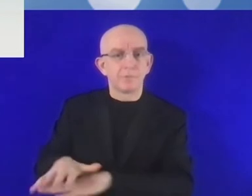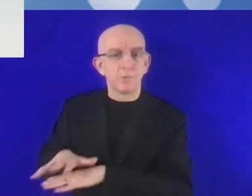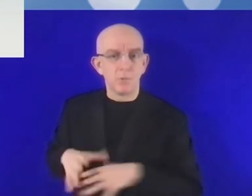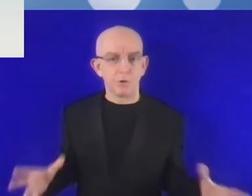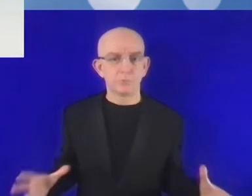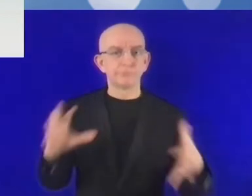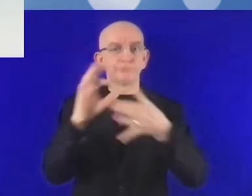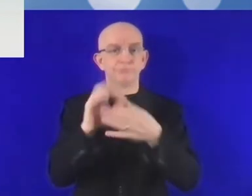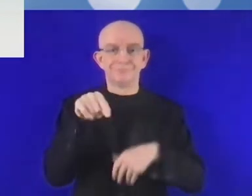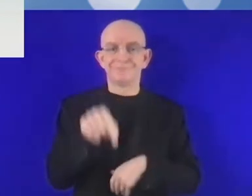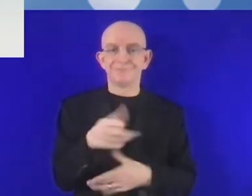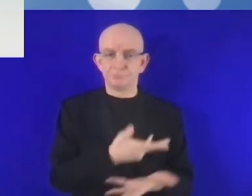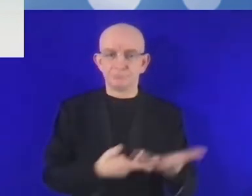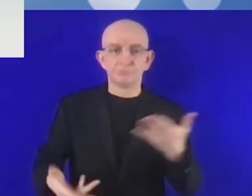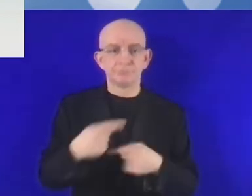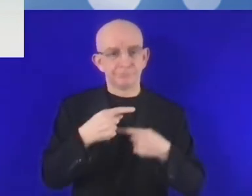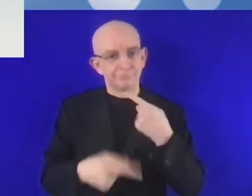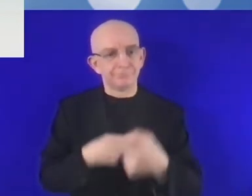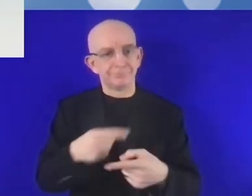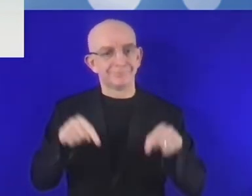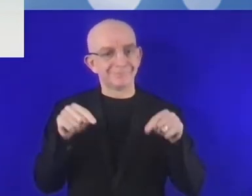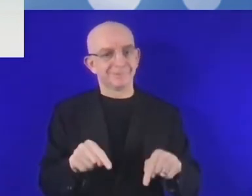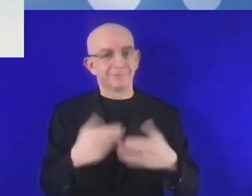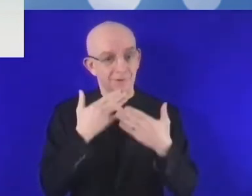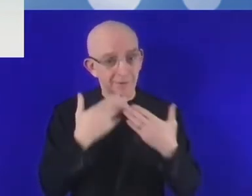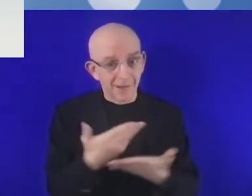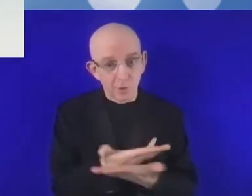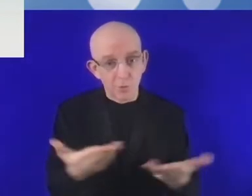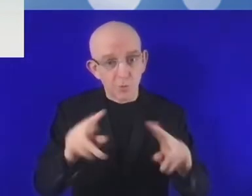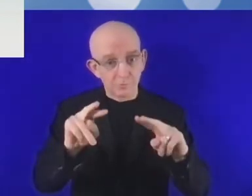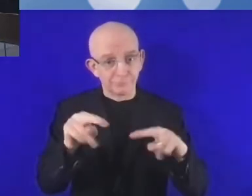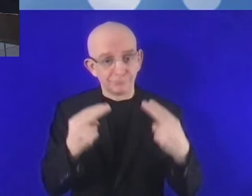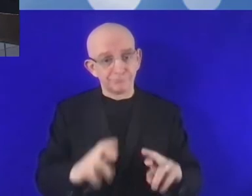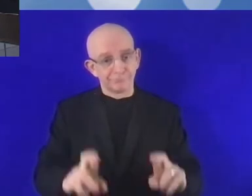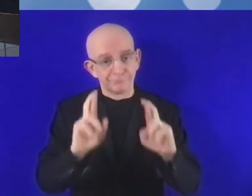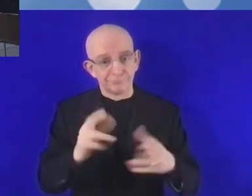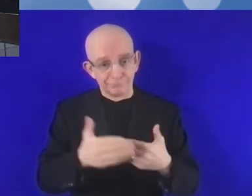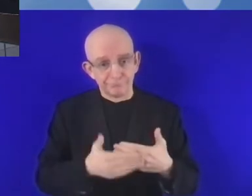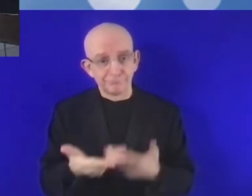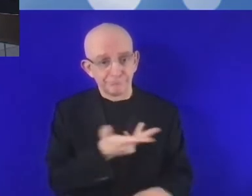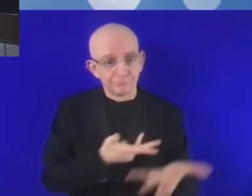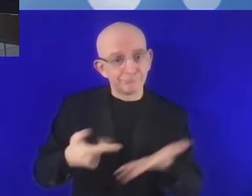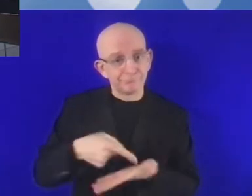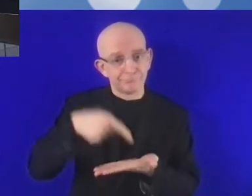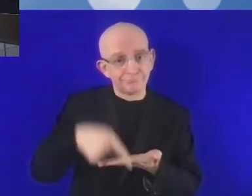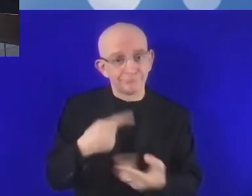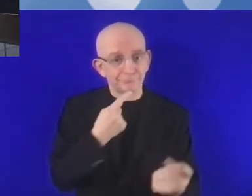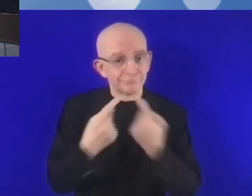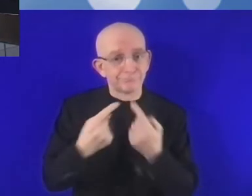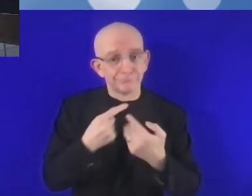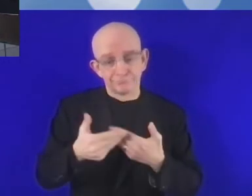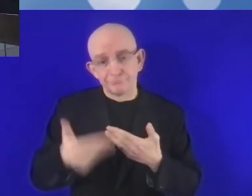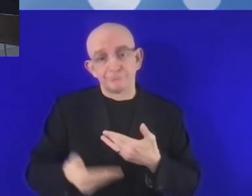منفتحة متوازنة وصديقة للإنسان. شكرا لكم وأتمنى لكم